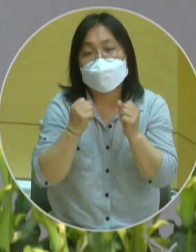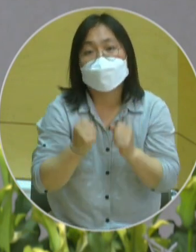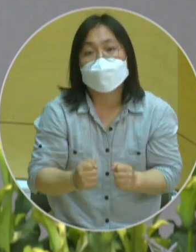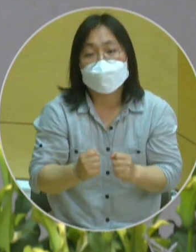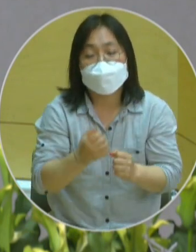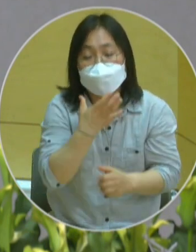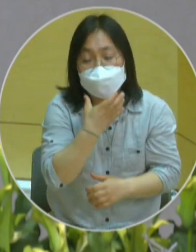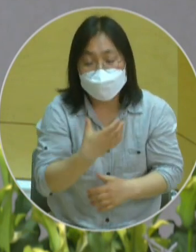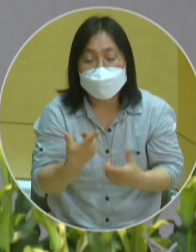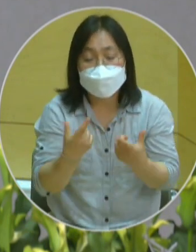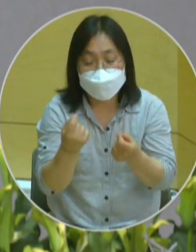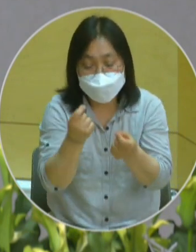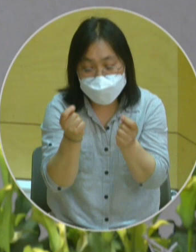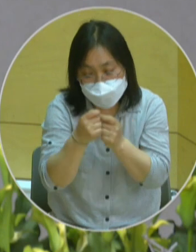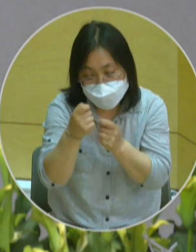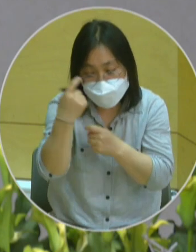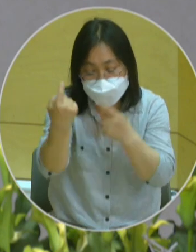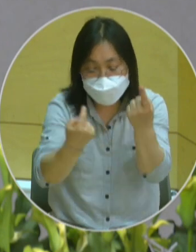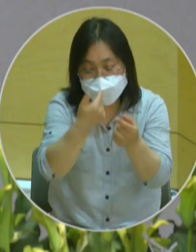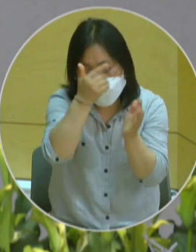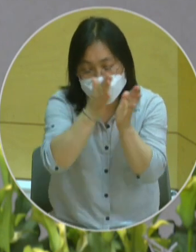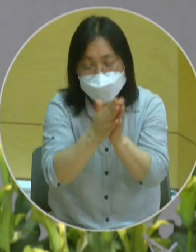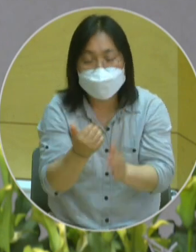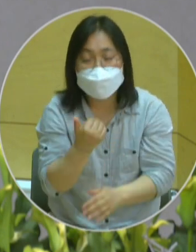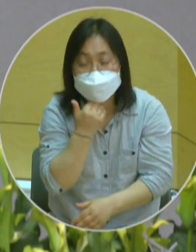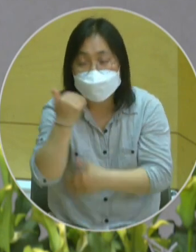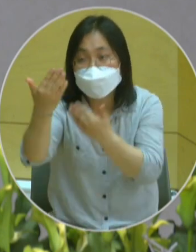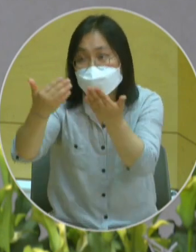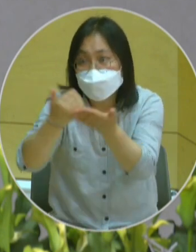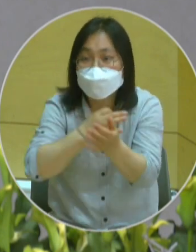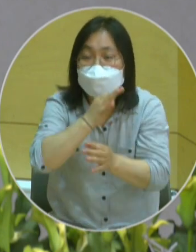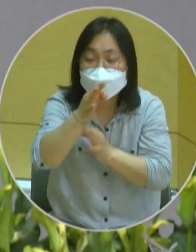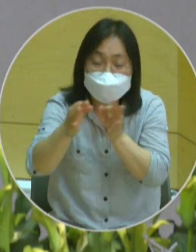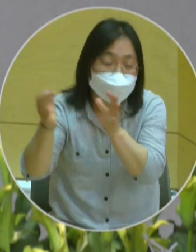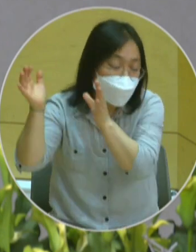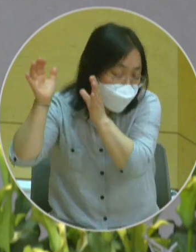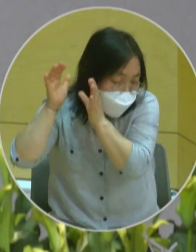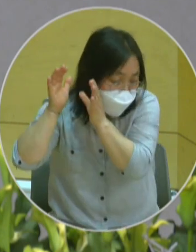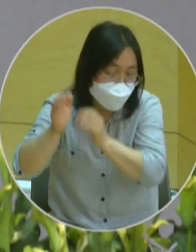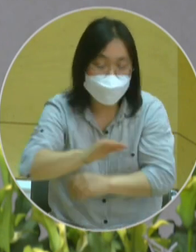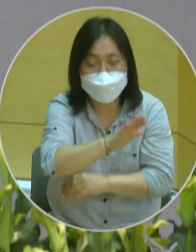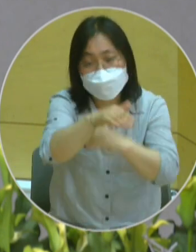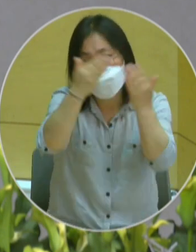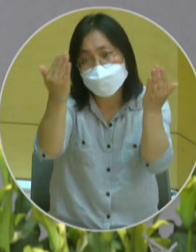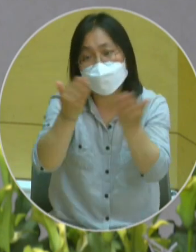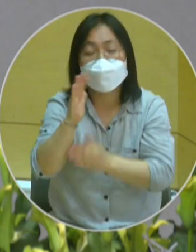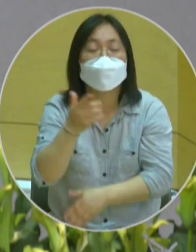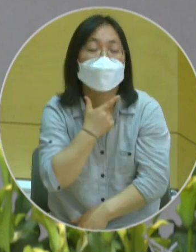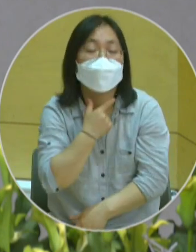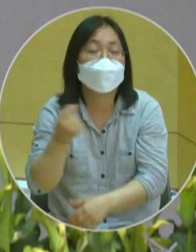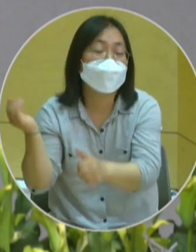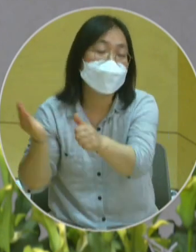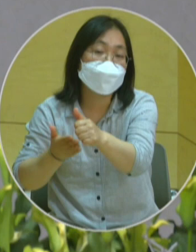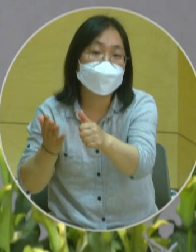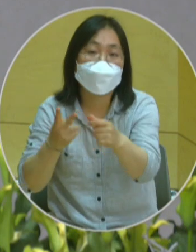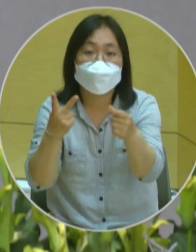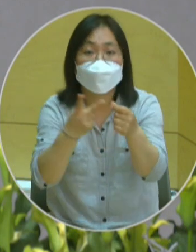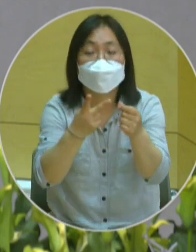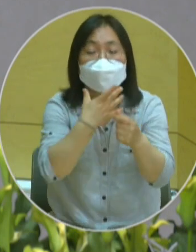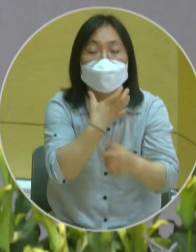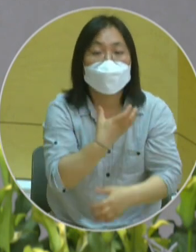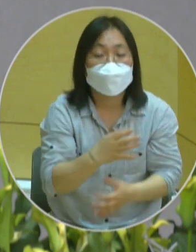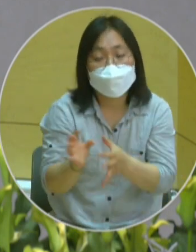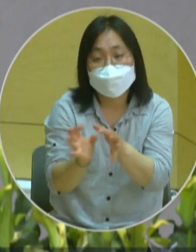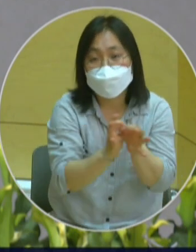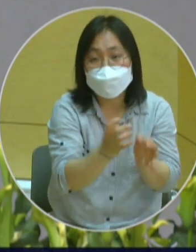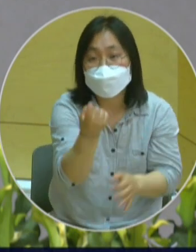나와서 기도하기를 기다리시는 그 하나님의 음성에 귀를 기울이는 우리 모두가 되기를 바랍니다. 두 번째로